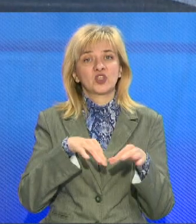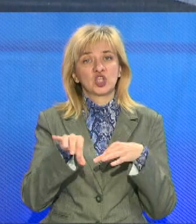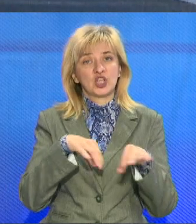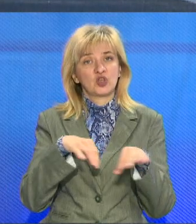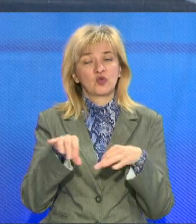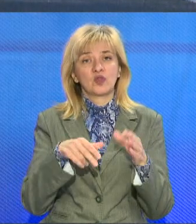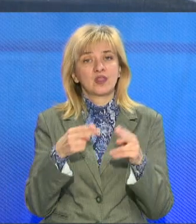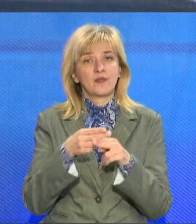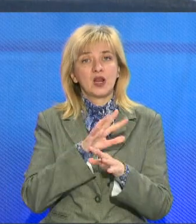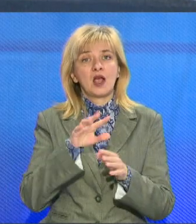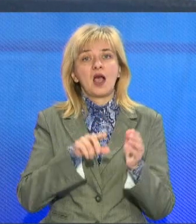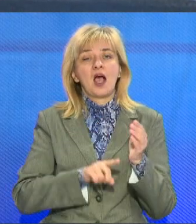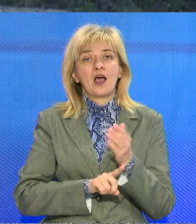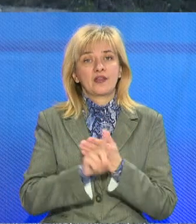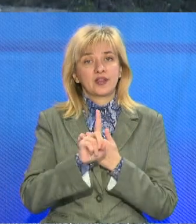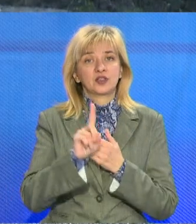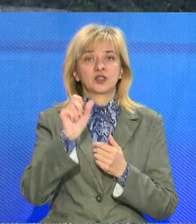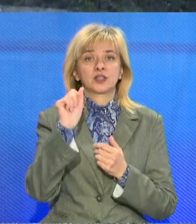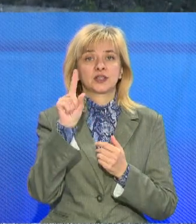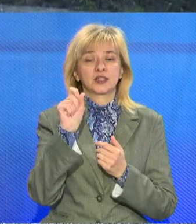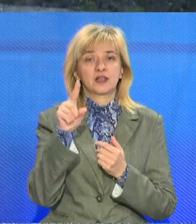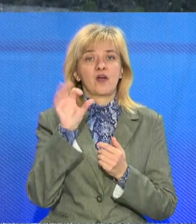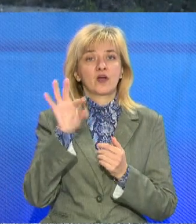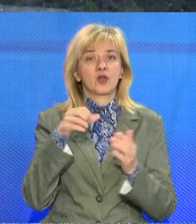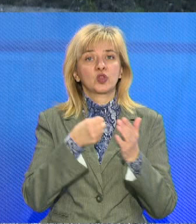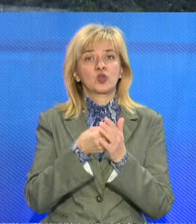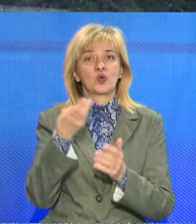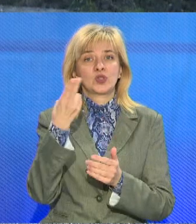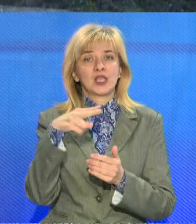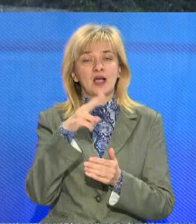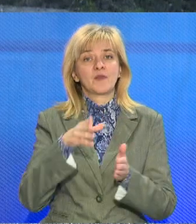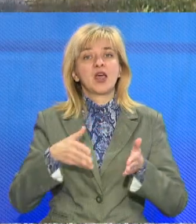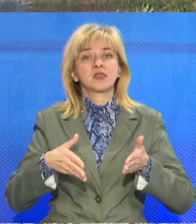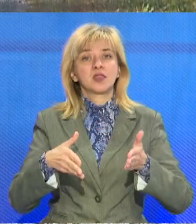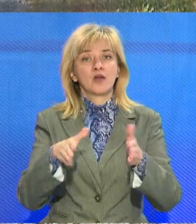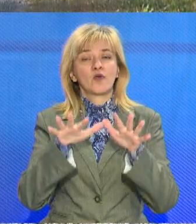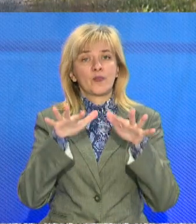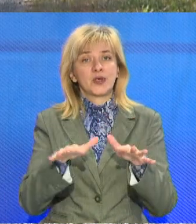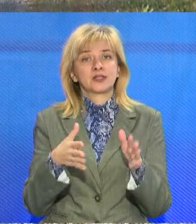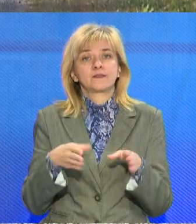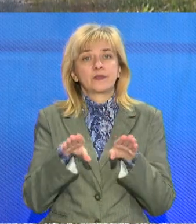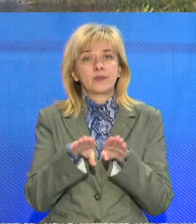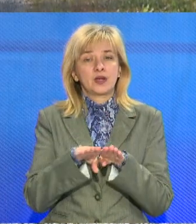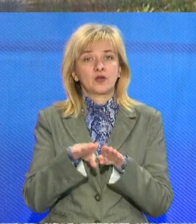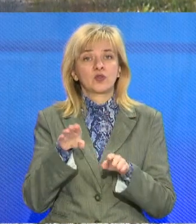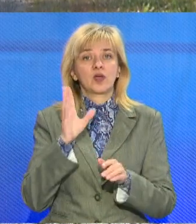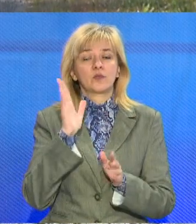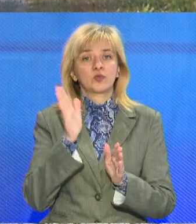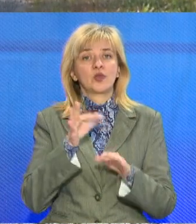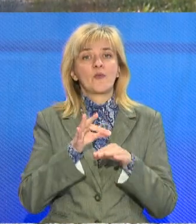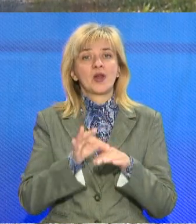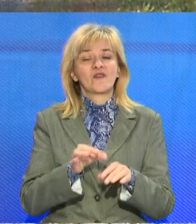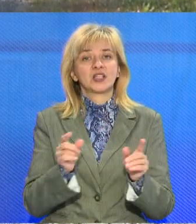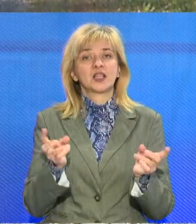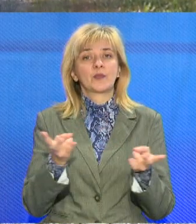понеделка 11 кастрычника и до снежня участок перекрыют. Как охучивается, за этот час будет проведен потребный объем работ